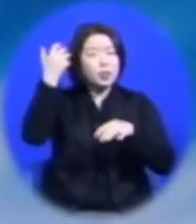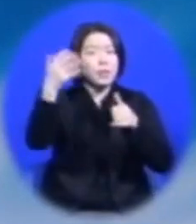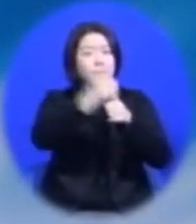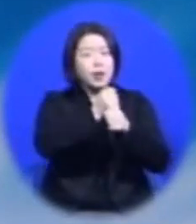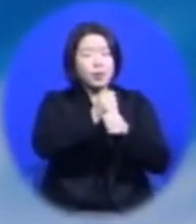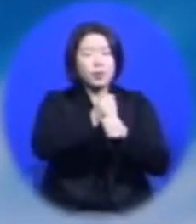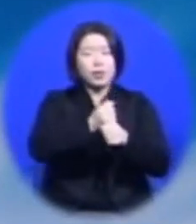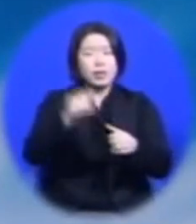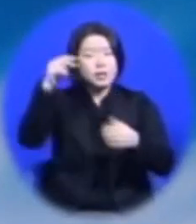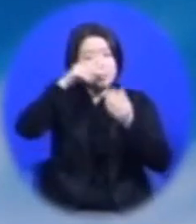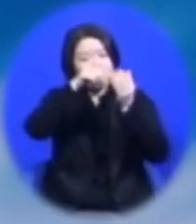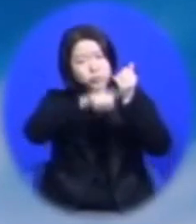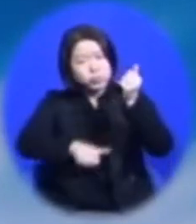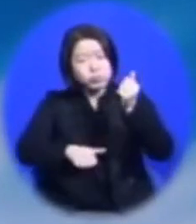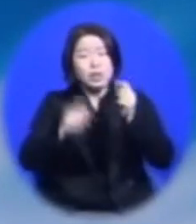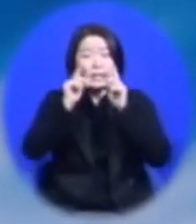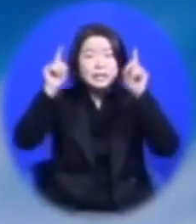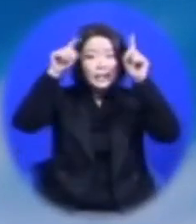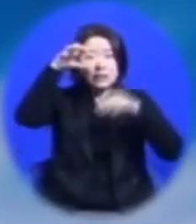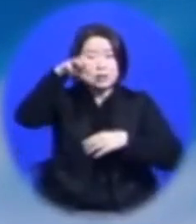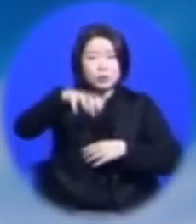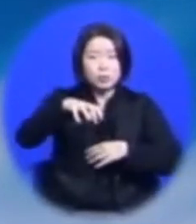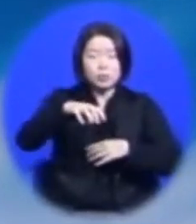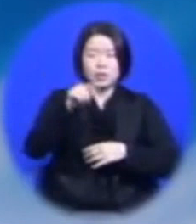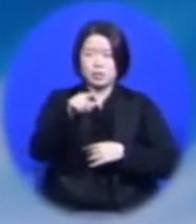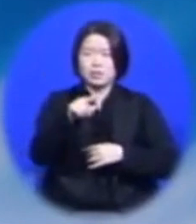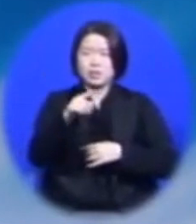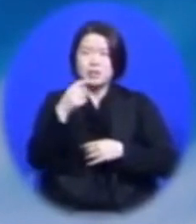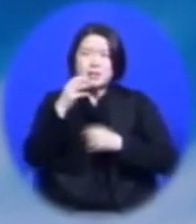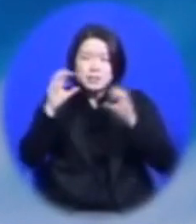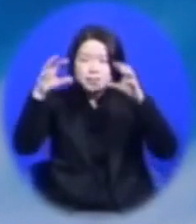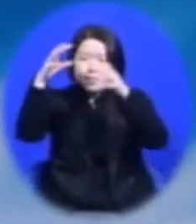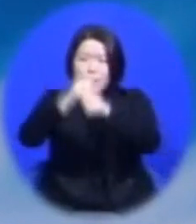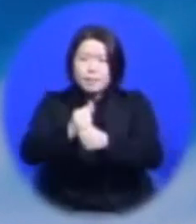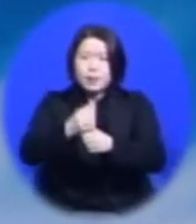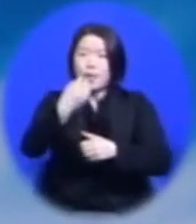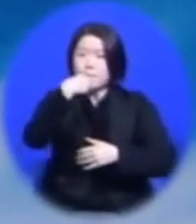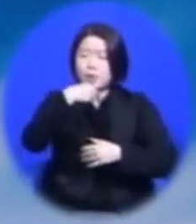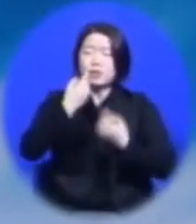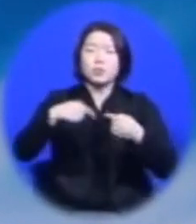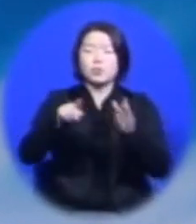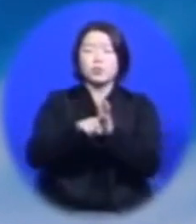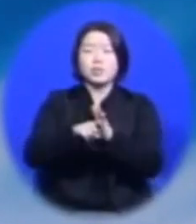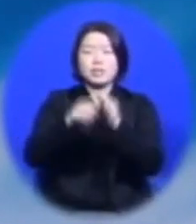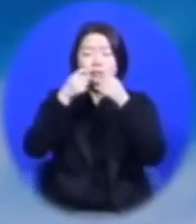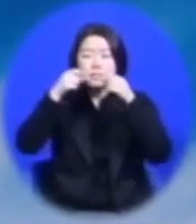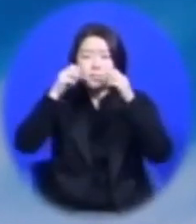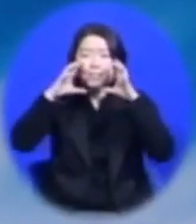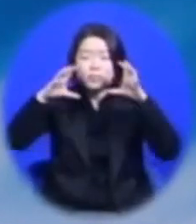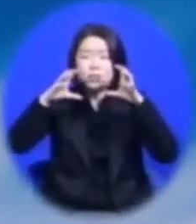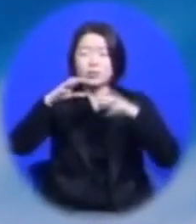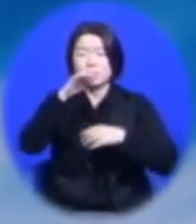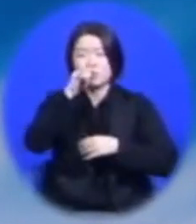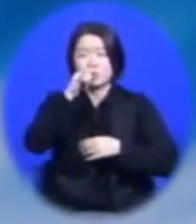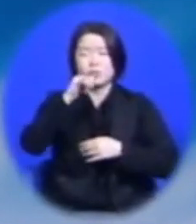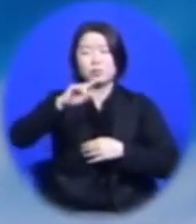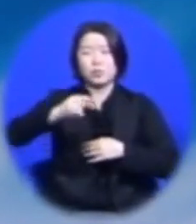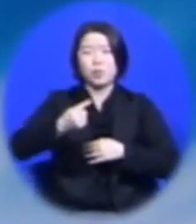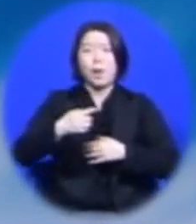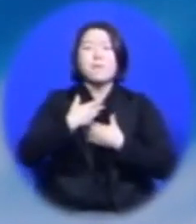떨어지면 다시 나올 수 없는 지옥이 그를 삼키려고 입을 벌리고 있음에도 평안하다고 말하는